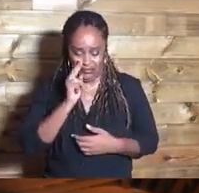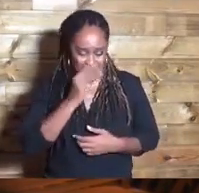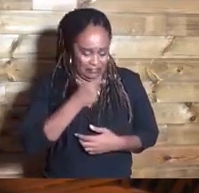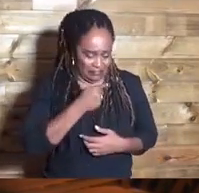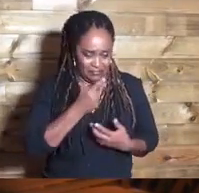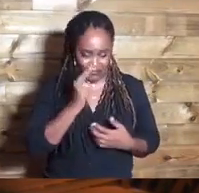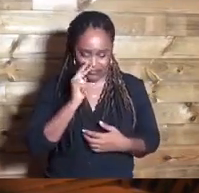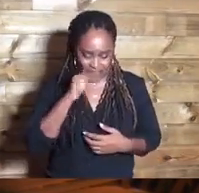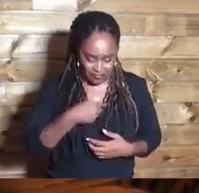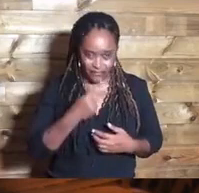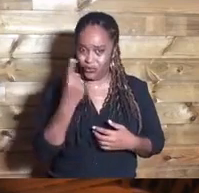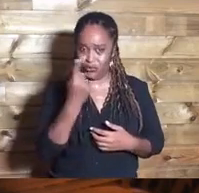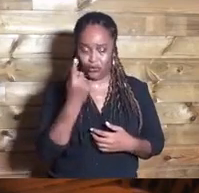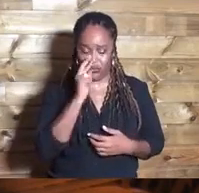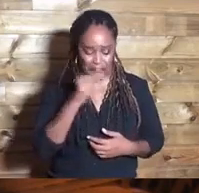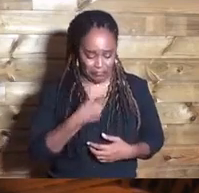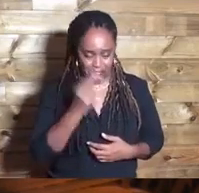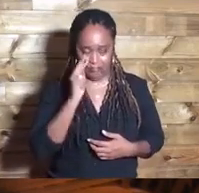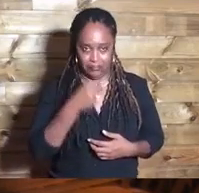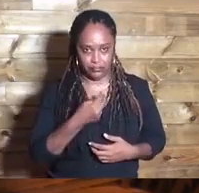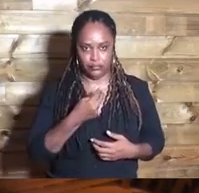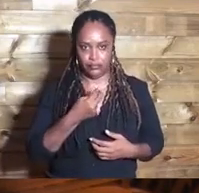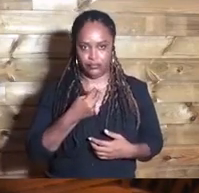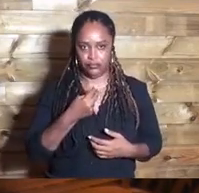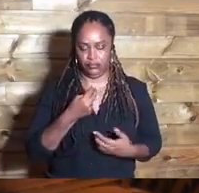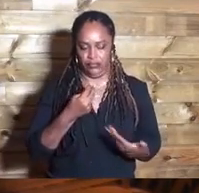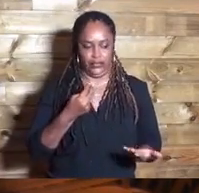peut pas présenter un demain pour petit tao. Qui n'ont mouillé?